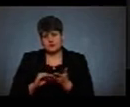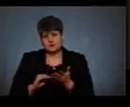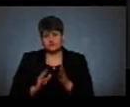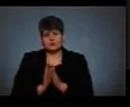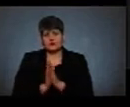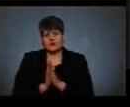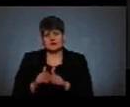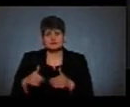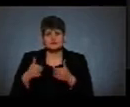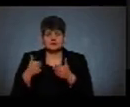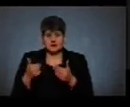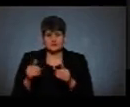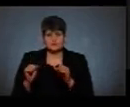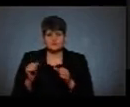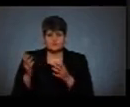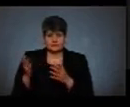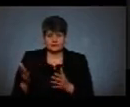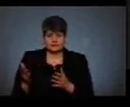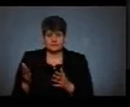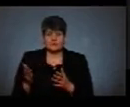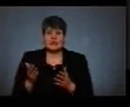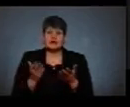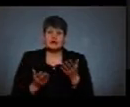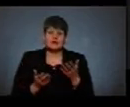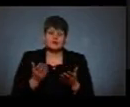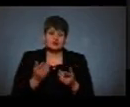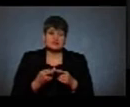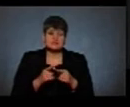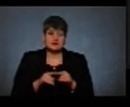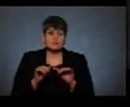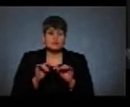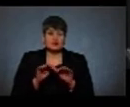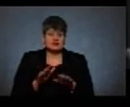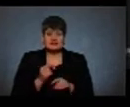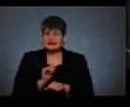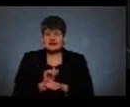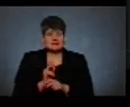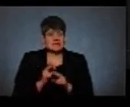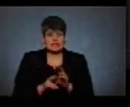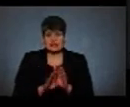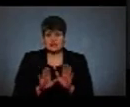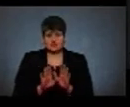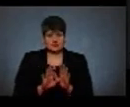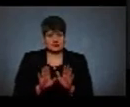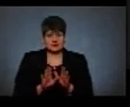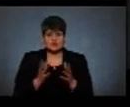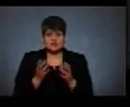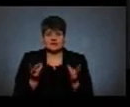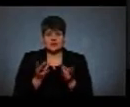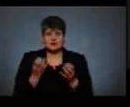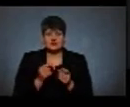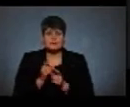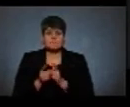прохання і звертається в єпархіальне управління. Звичайно, що цей процес на цьому не закінчується, тому що потрібно ще